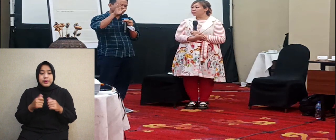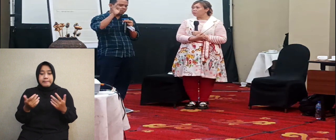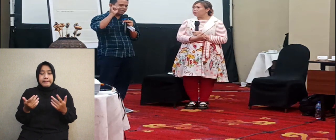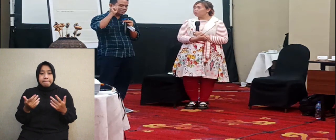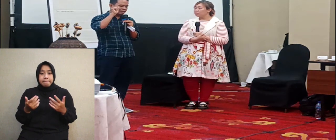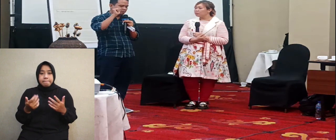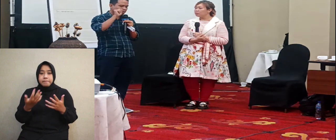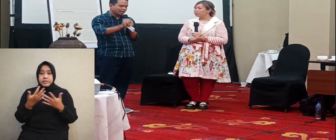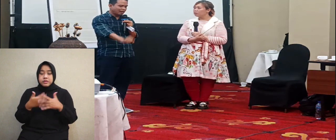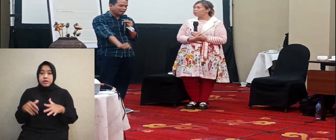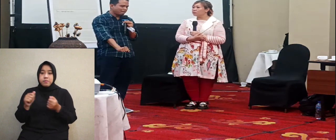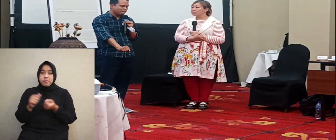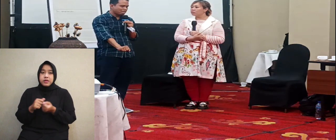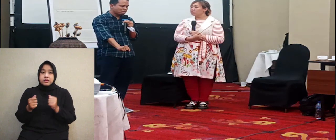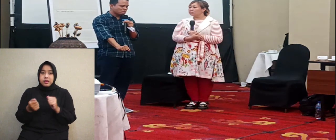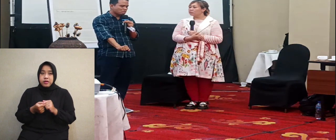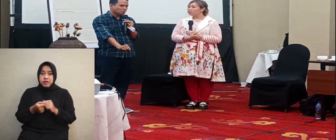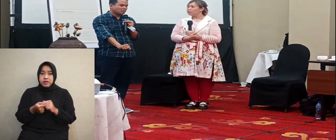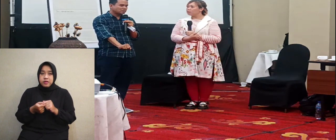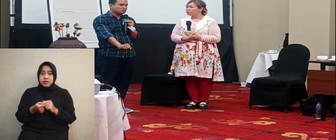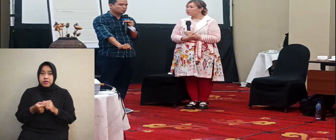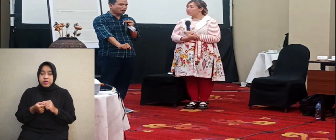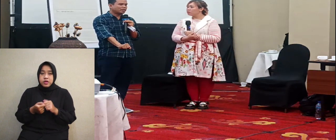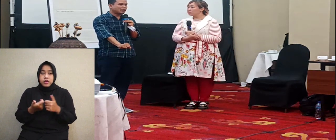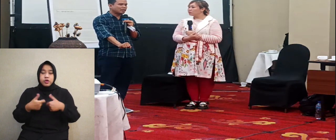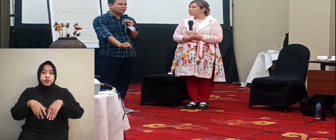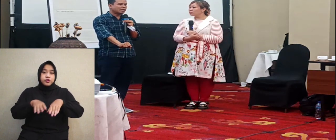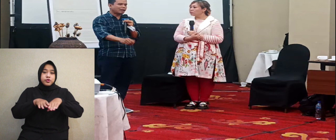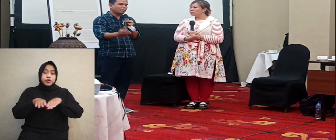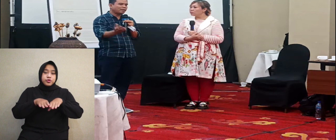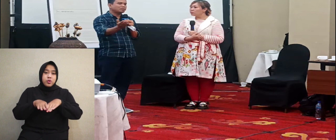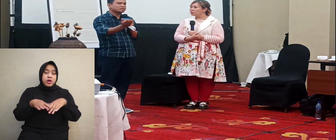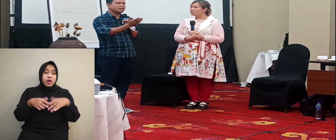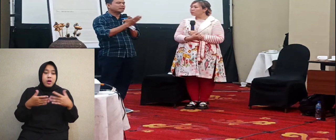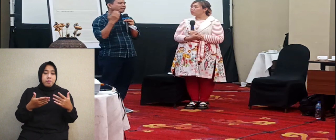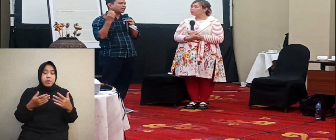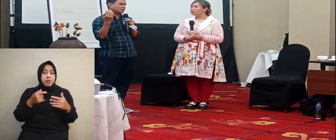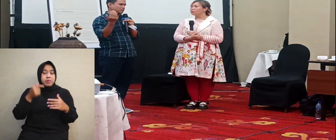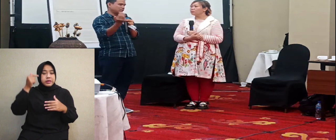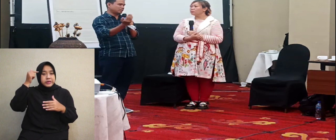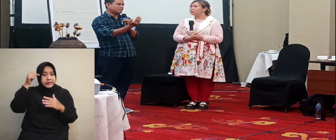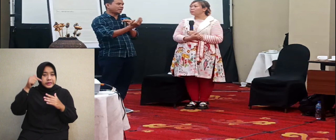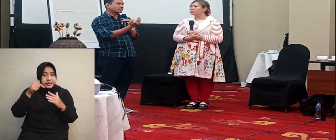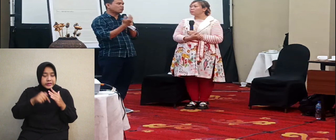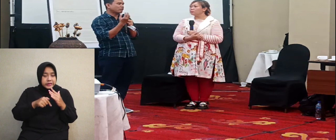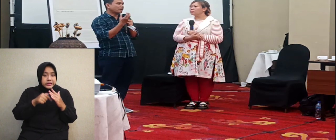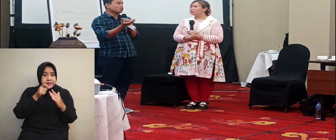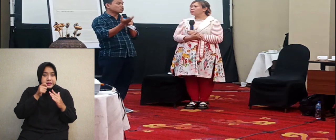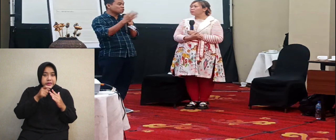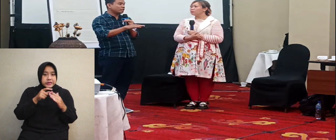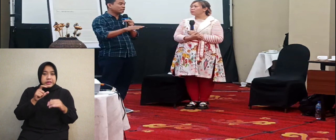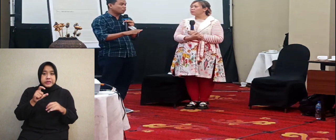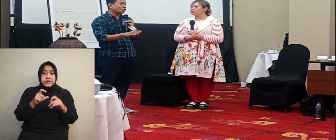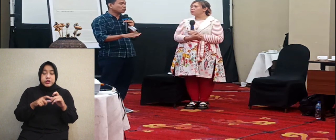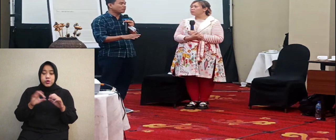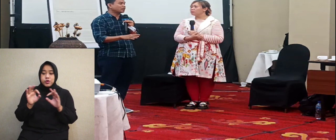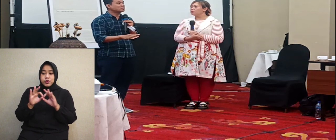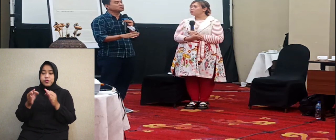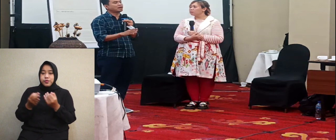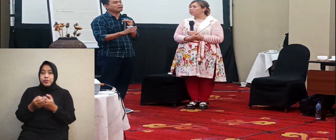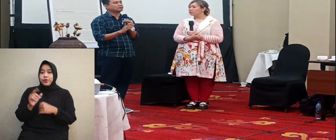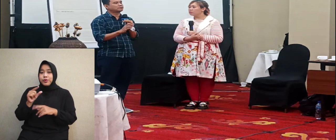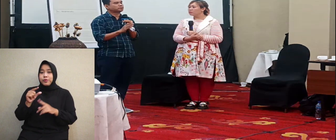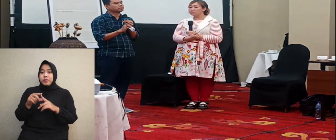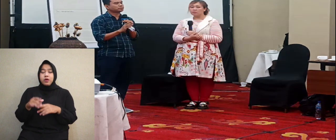menyelesaikan masalah sesuai dengan apa yang menjadi kritik dari CSO yang muncul di forum itu